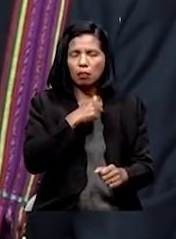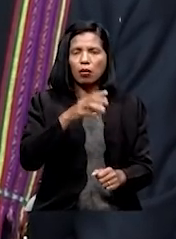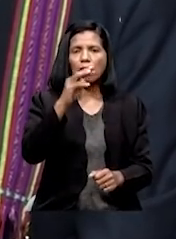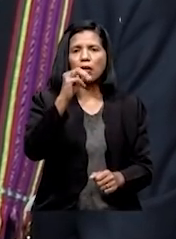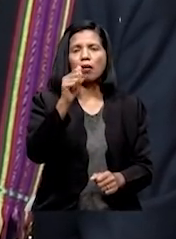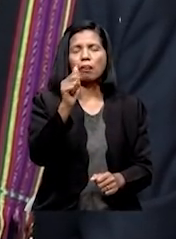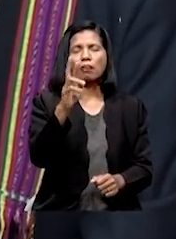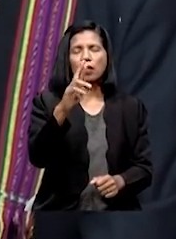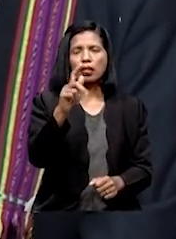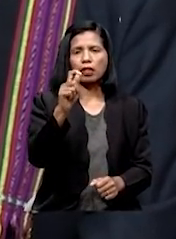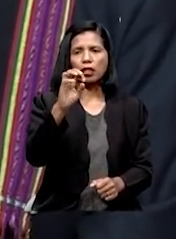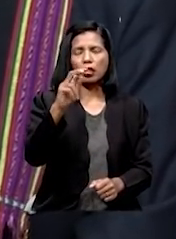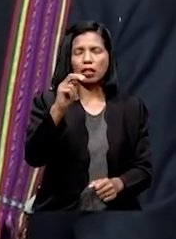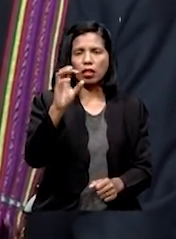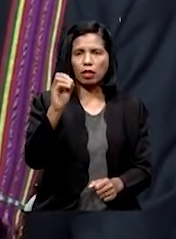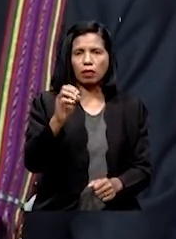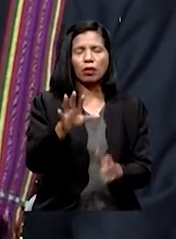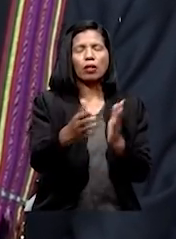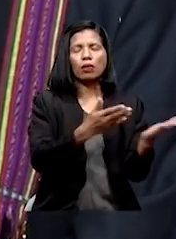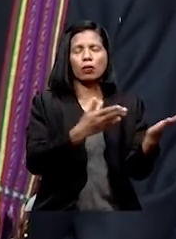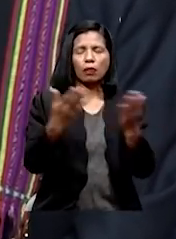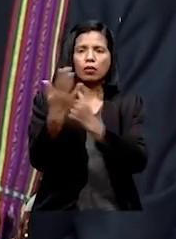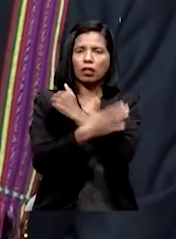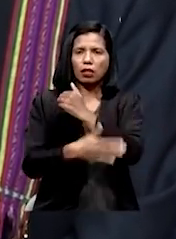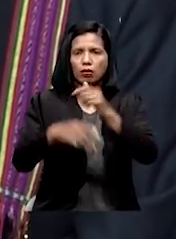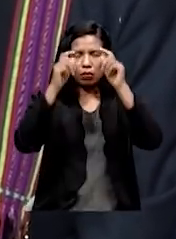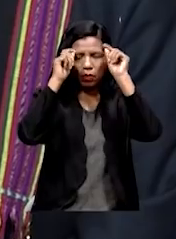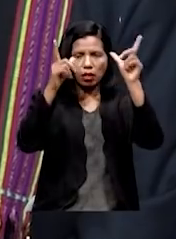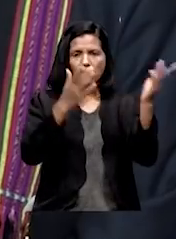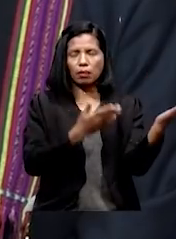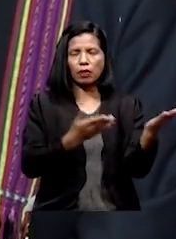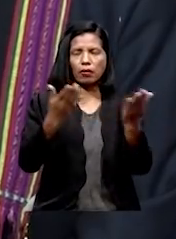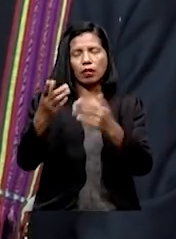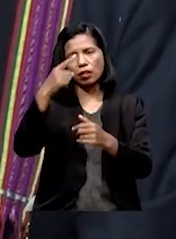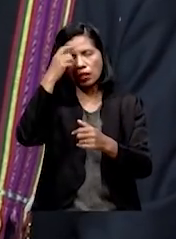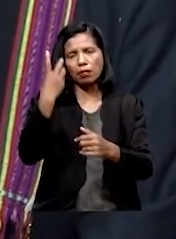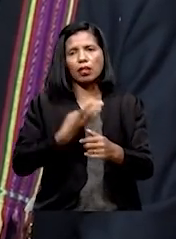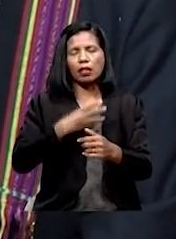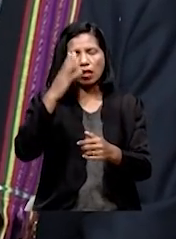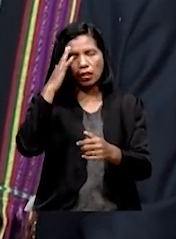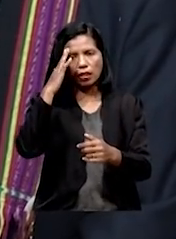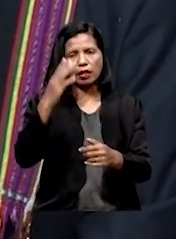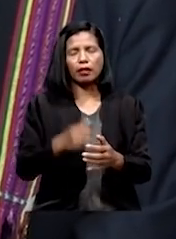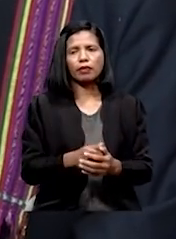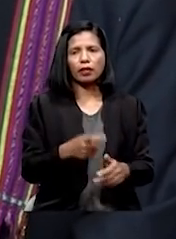Lore PUDD, Loremos na São Timor-Leste Bawen. Tamba Ita Tena Katak Durante, Ita.